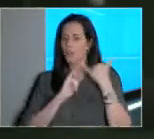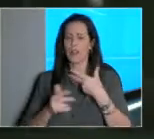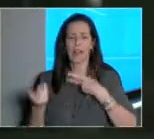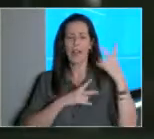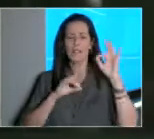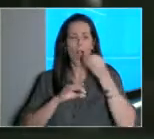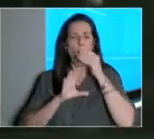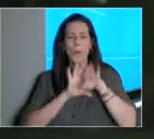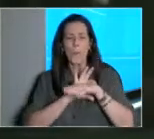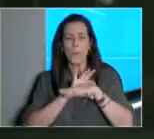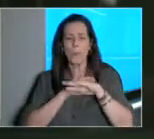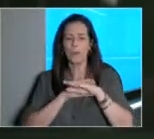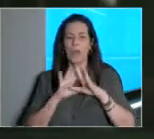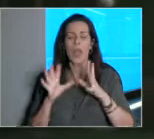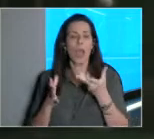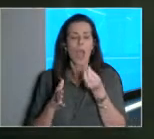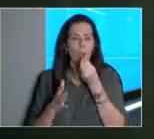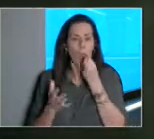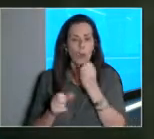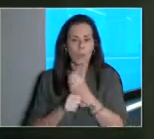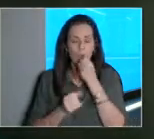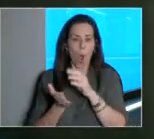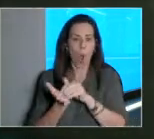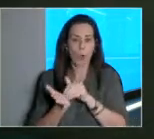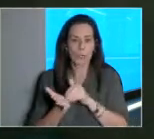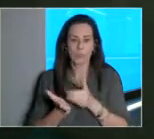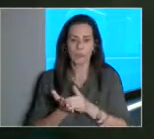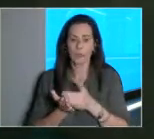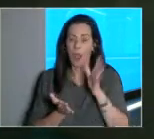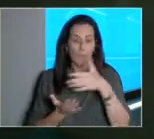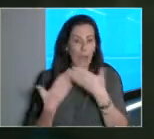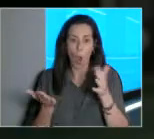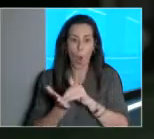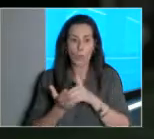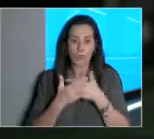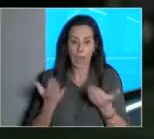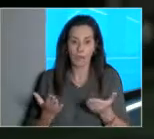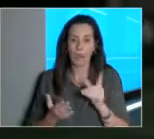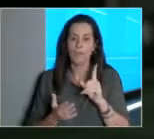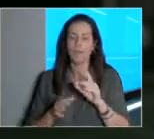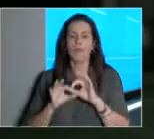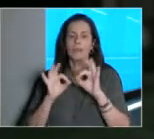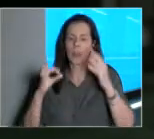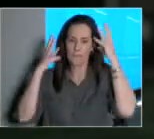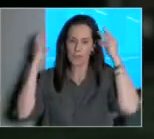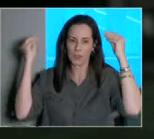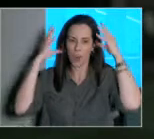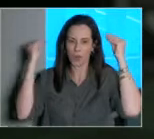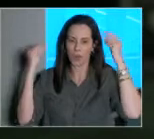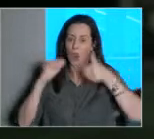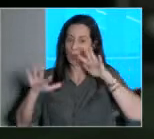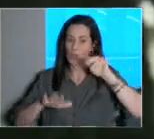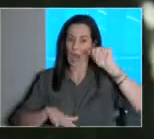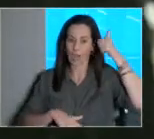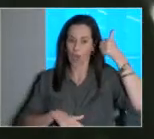ייצוא, מדפים ריקים. איך מאכילים עם שלם? אורז. אבל גם לא היה אורז. וכאן נכנס לתמונה דוד בן גוריון, ראש